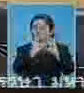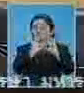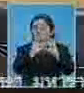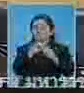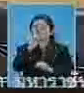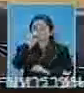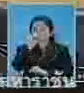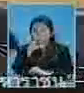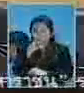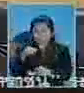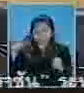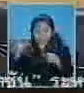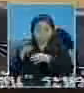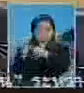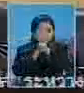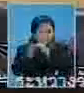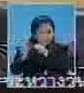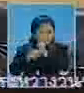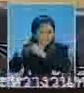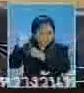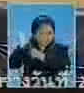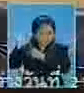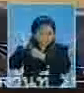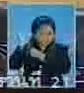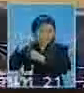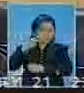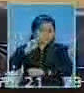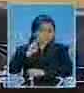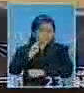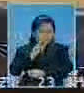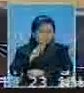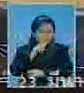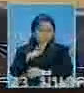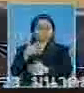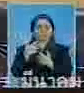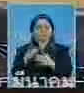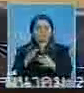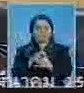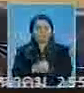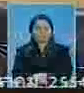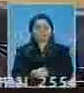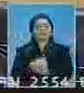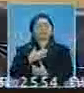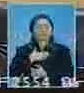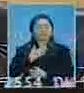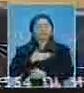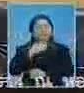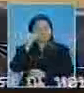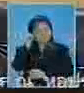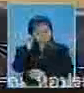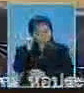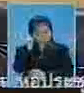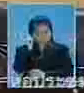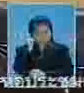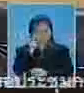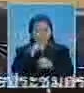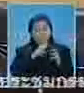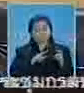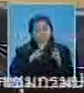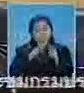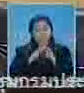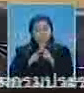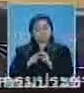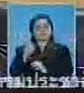หยิบยกประเด็นนี้มาอธิบายอภิปรายครั้งแล้วครั้งเล่าทำให้ผมได้เข้าใจว่าระดับความเข้าใจของท่